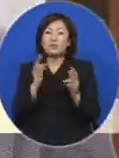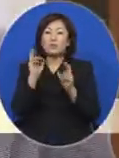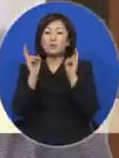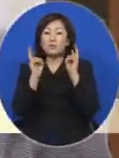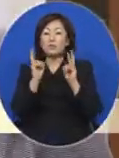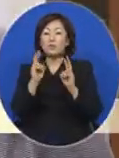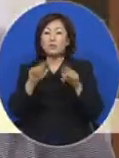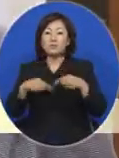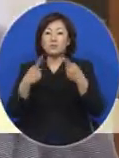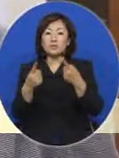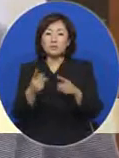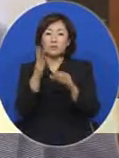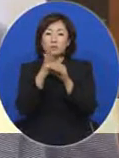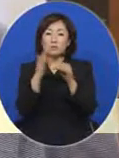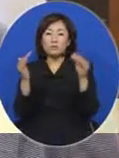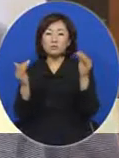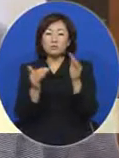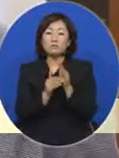참여입니다. 과연